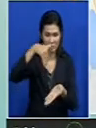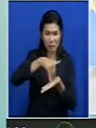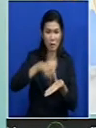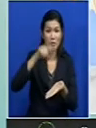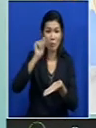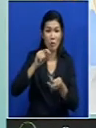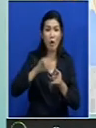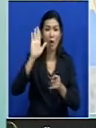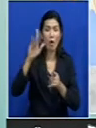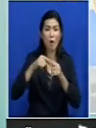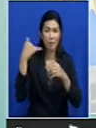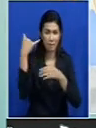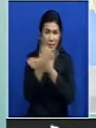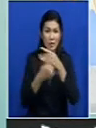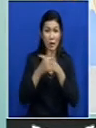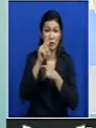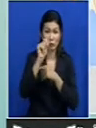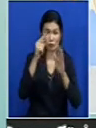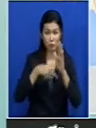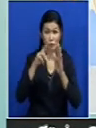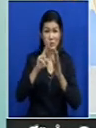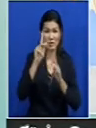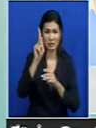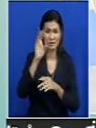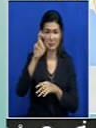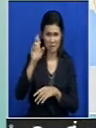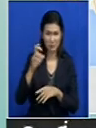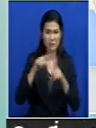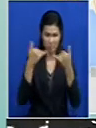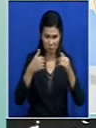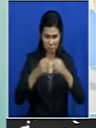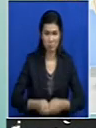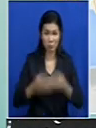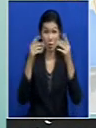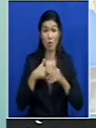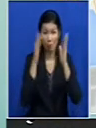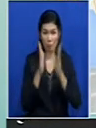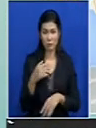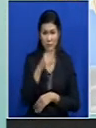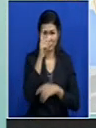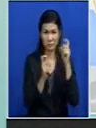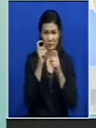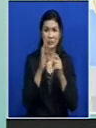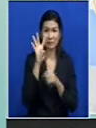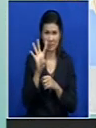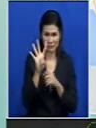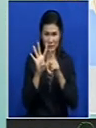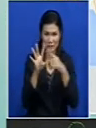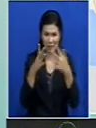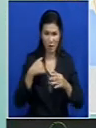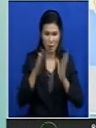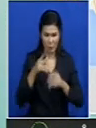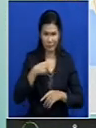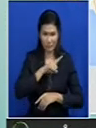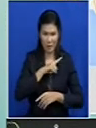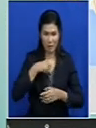างนครอิสตันบูลของประเทศตุรกีแหละครับโดยรอบนี้ครับก็มีระเบิดพลีชีพส่งผลให้มีผู้เสียชีวิตอย่างน้อย4คนรวมถึงตัวมือระเ